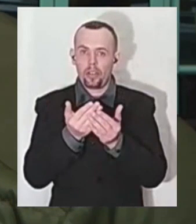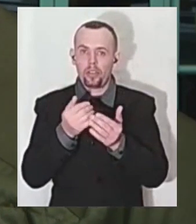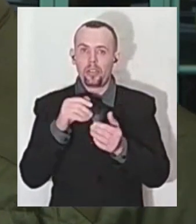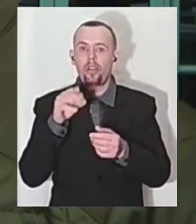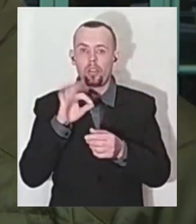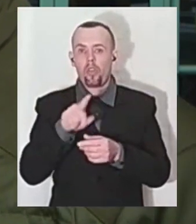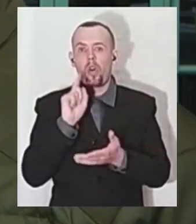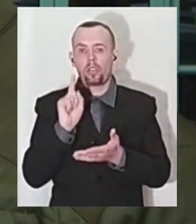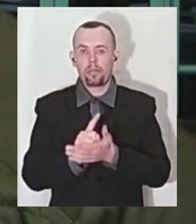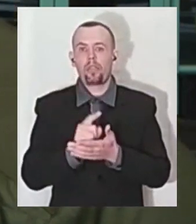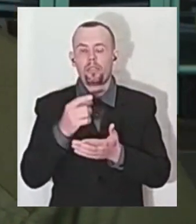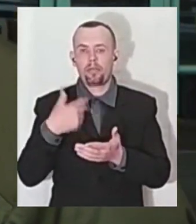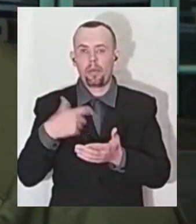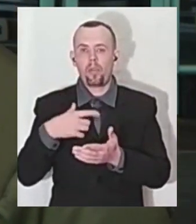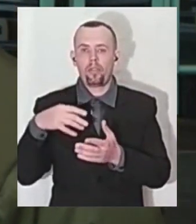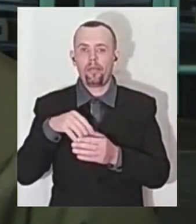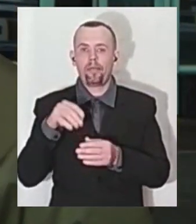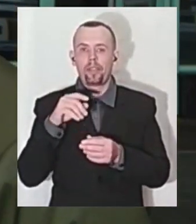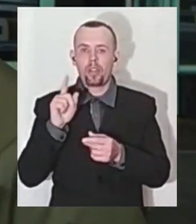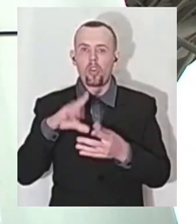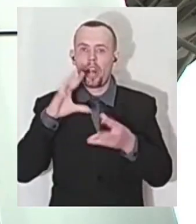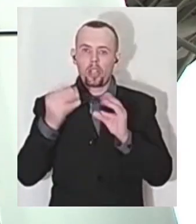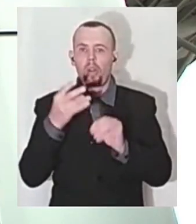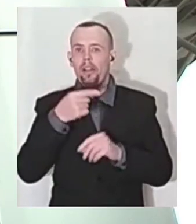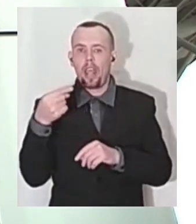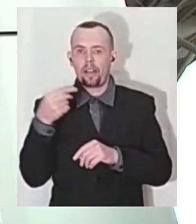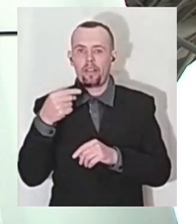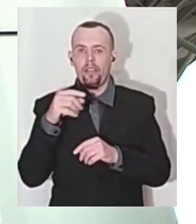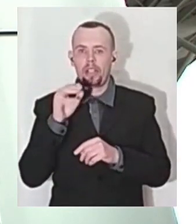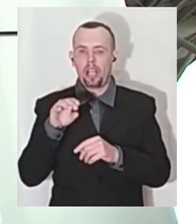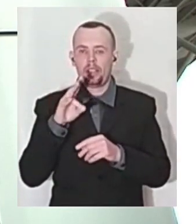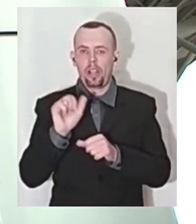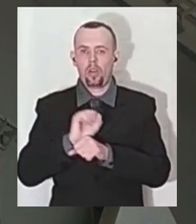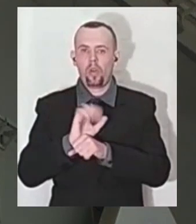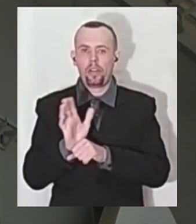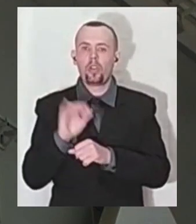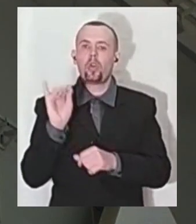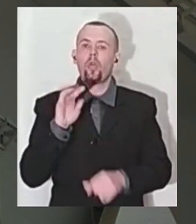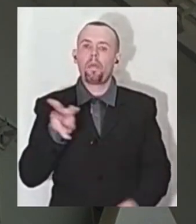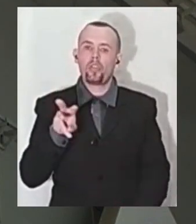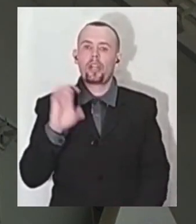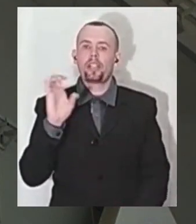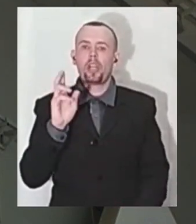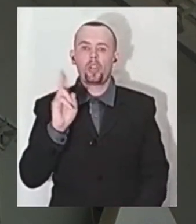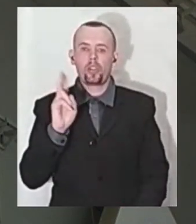мати з собою також результати негативного аналізу тесту на ковід. Юлія Мельничук, Сергій Коняхін. Новини на Суспільному. Одеса.